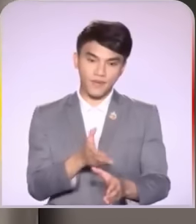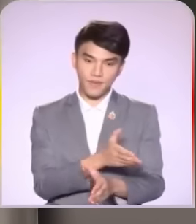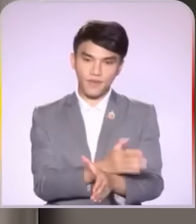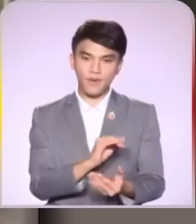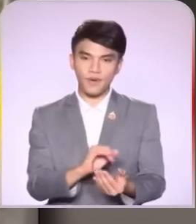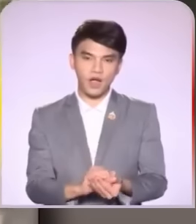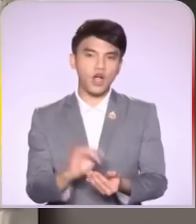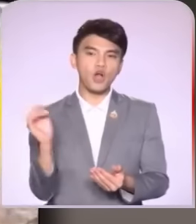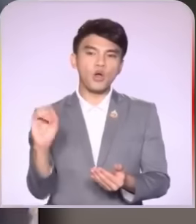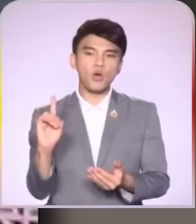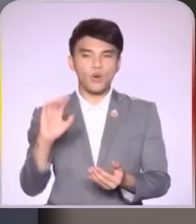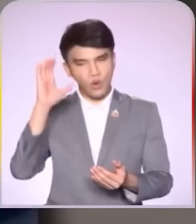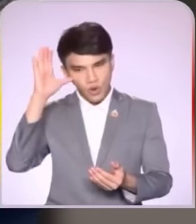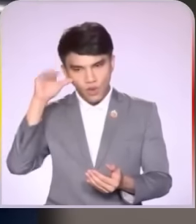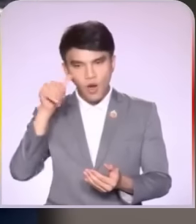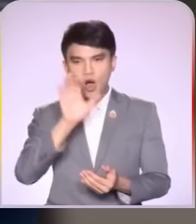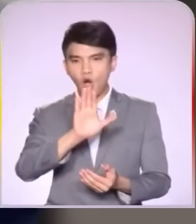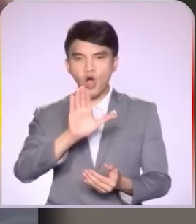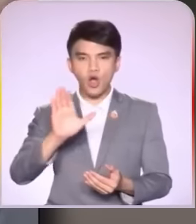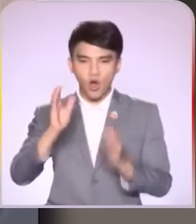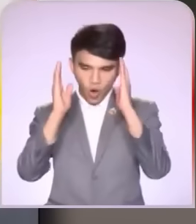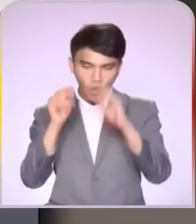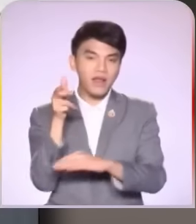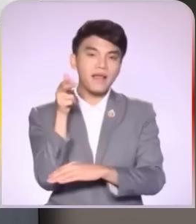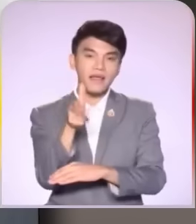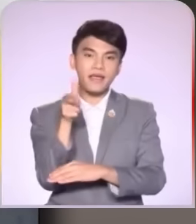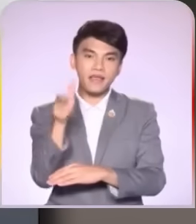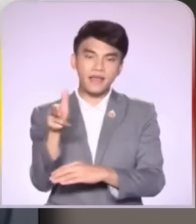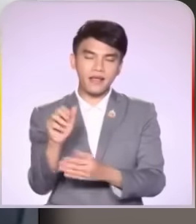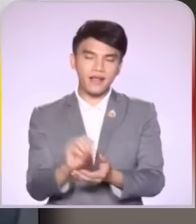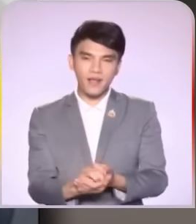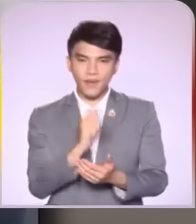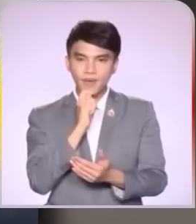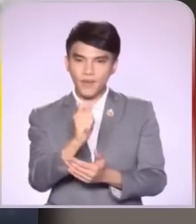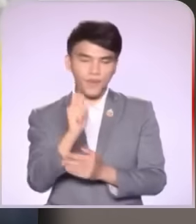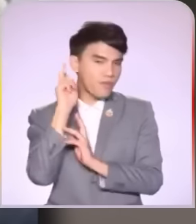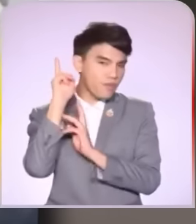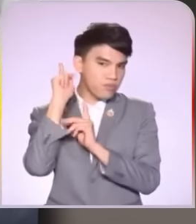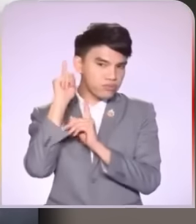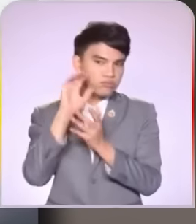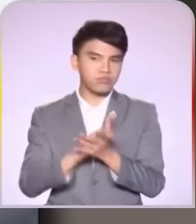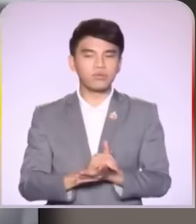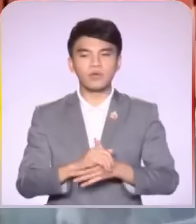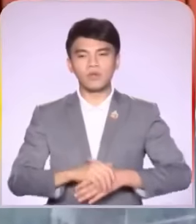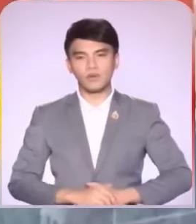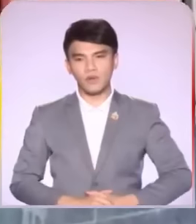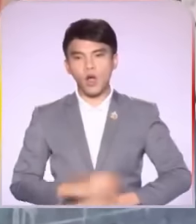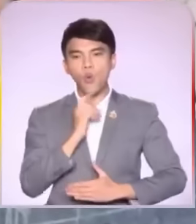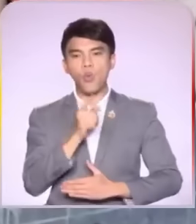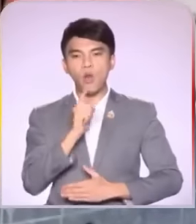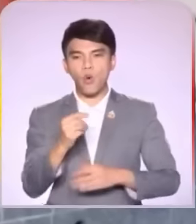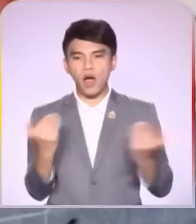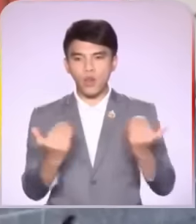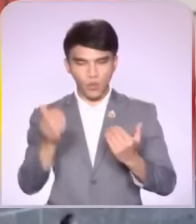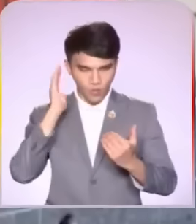านี้หลังเกิดเหตุฮะพ่อของมือยิงก็คือนายธนพลเนี่ยให้สัมภาษณ์กับนักข่าวบอกว่านายอรรถพลด่า